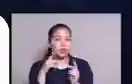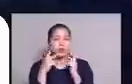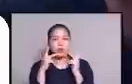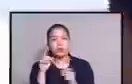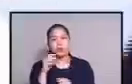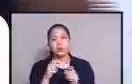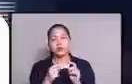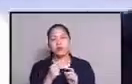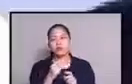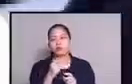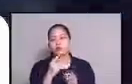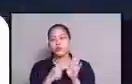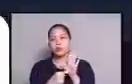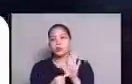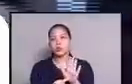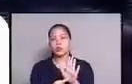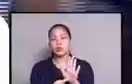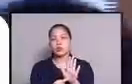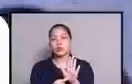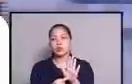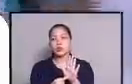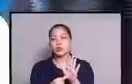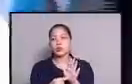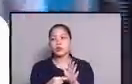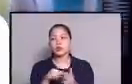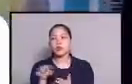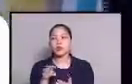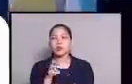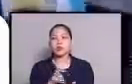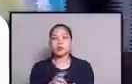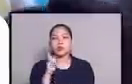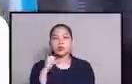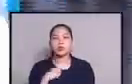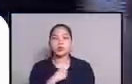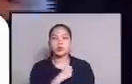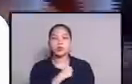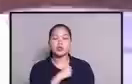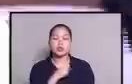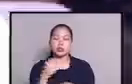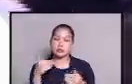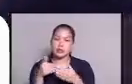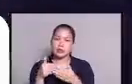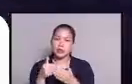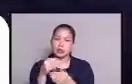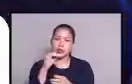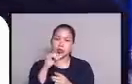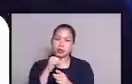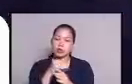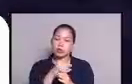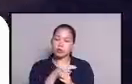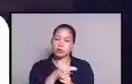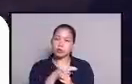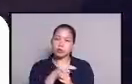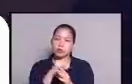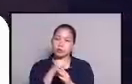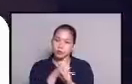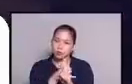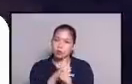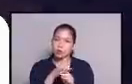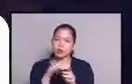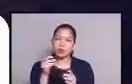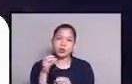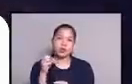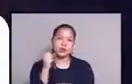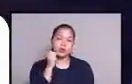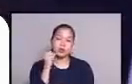bilang katunayan na uupo na sila sa Senado sa darating na Hulyo. At itong si Senator Cynthia Villar, bilang siya naman